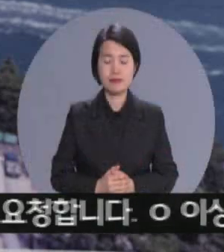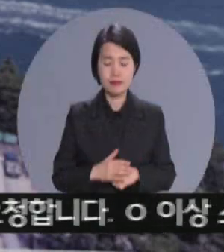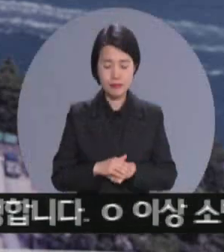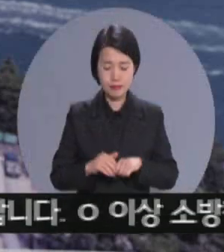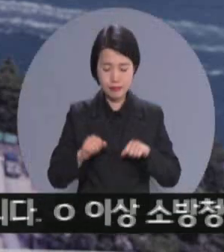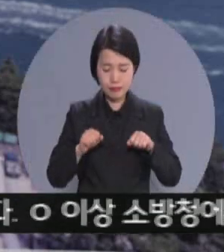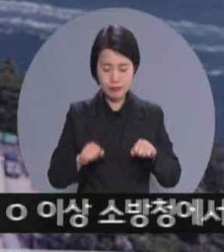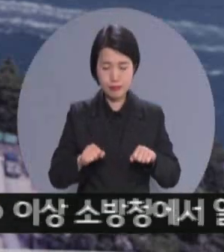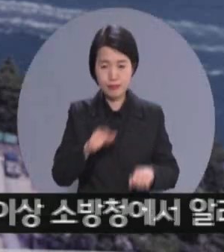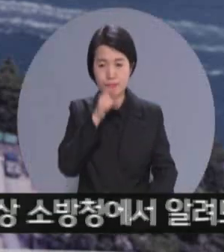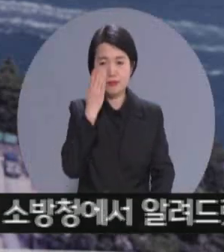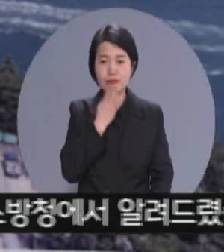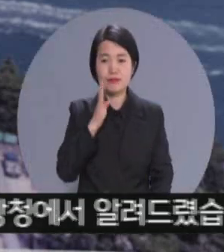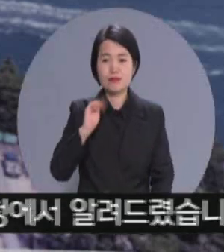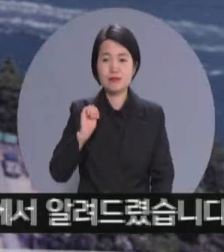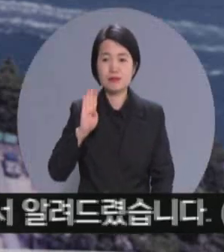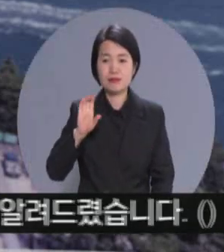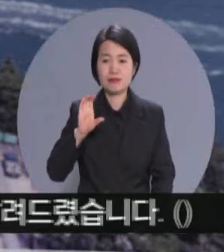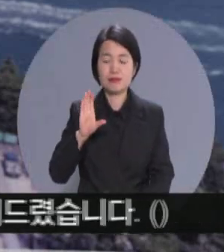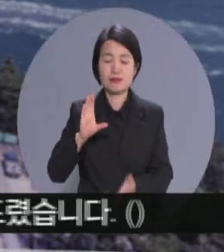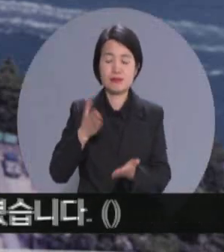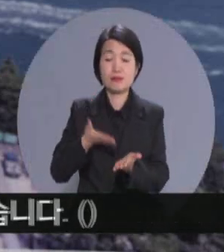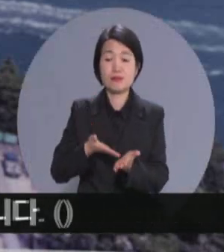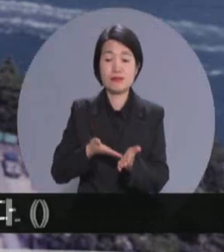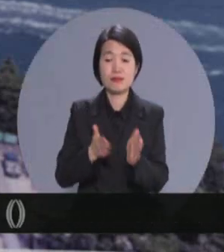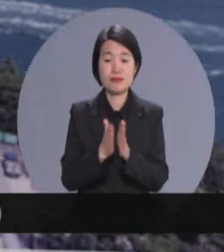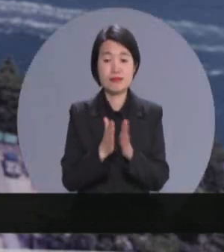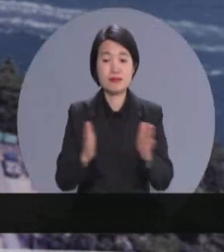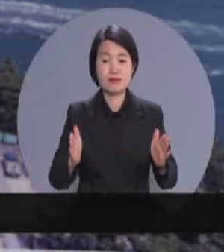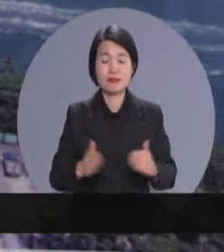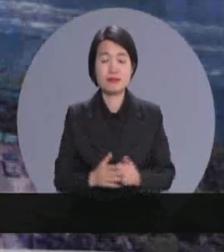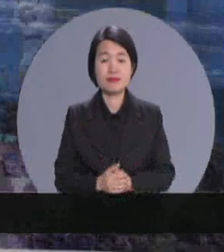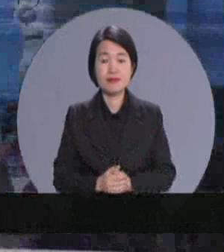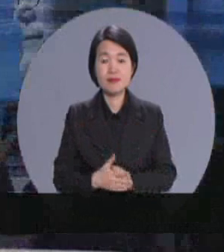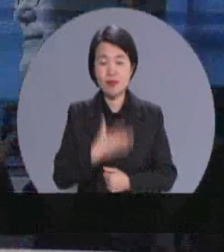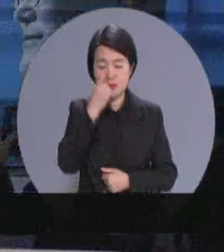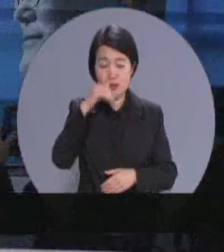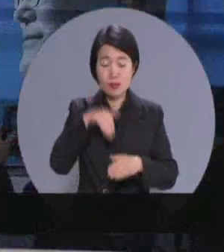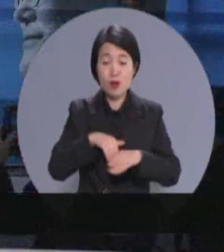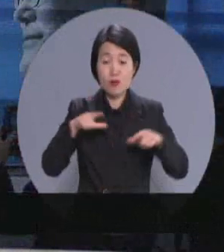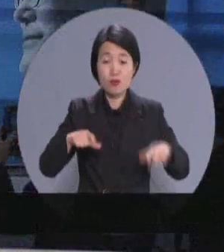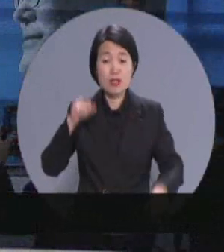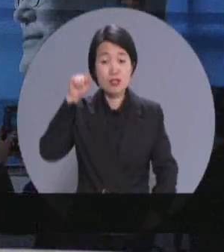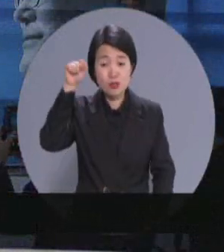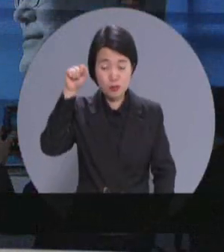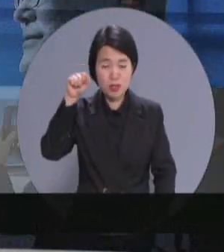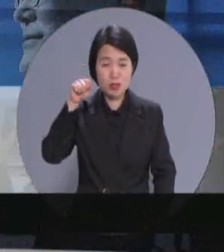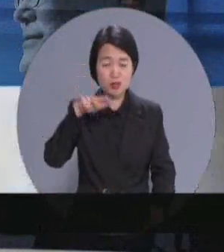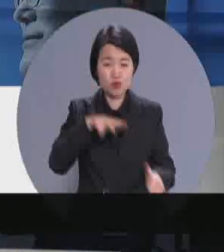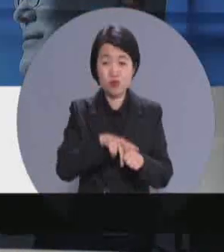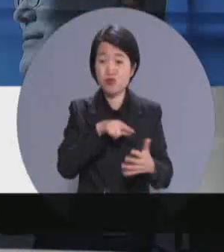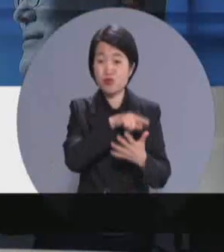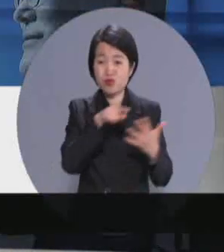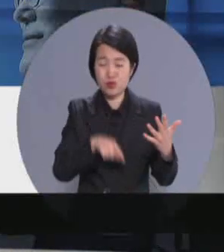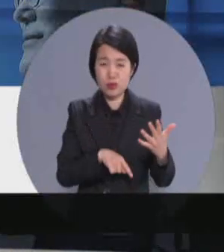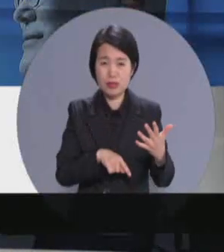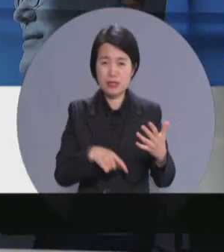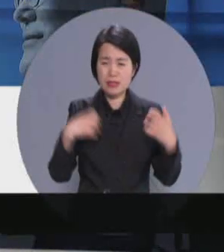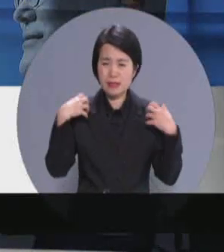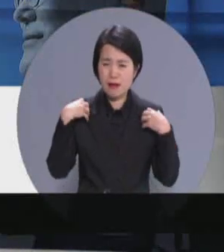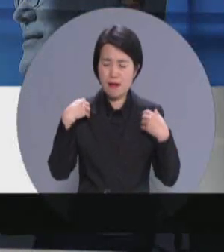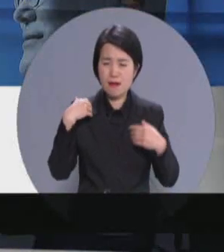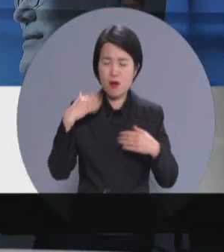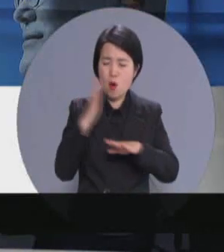여러분 안녕하십니까? 여수 MBC 뉴스데스크입니다. 순천에 출마한 일부 후보들이 관권 선거 정황이